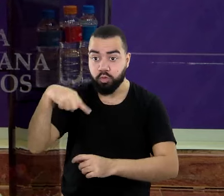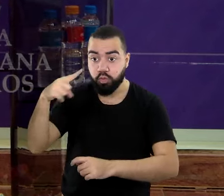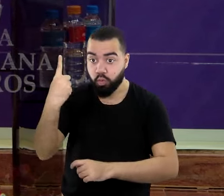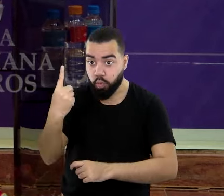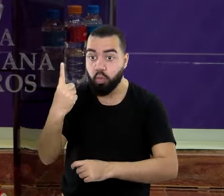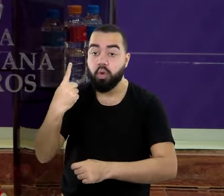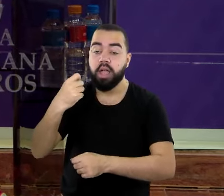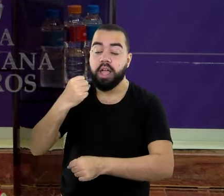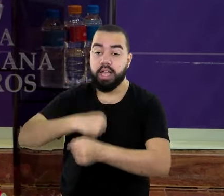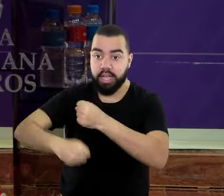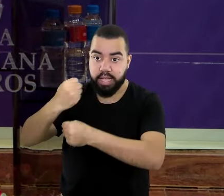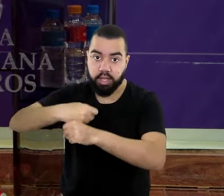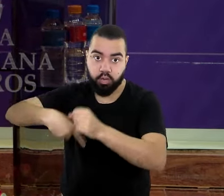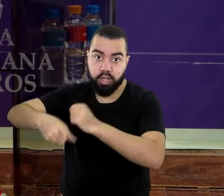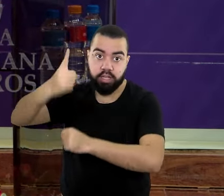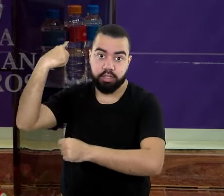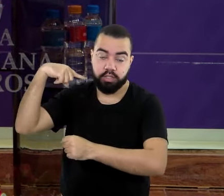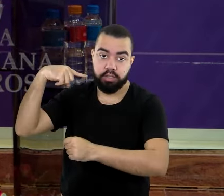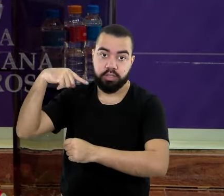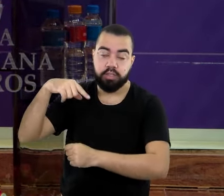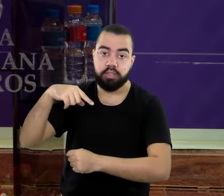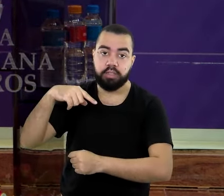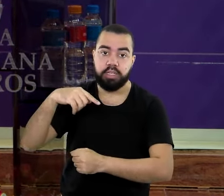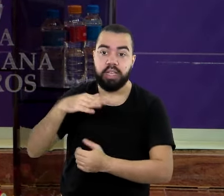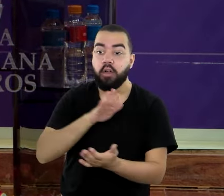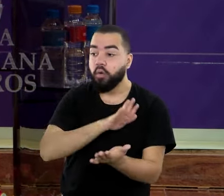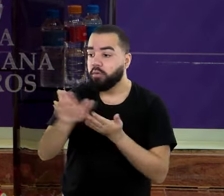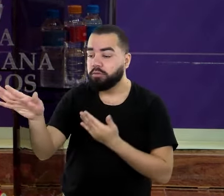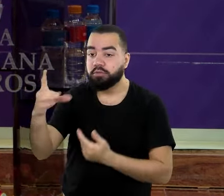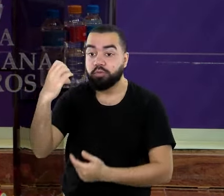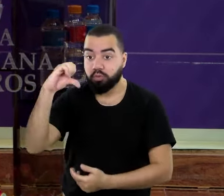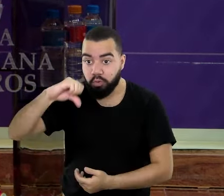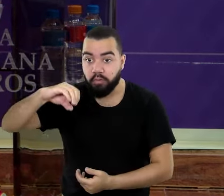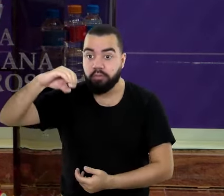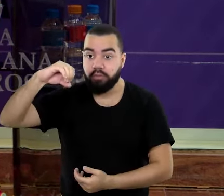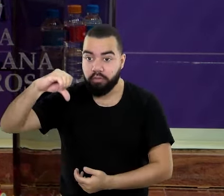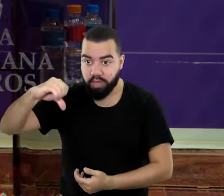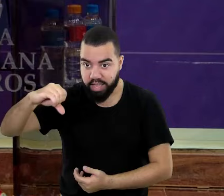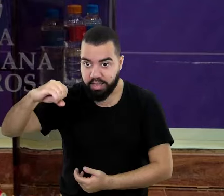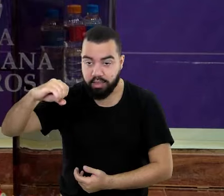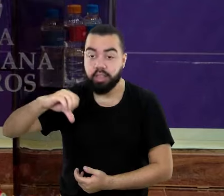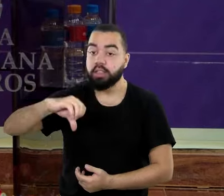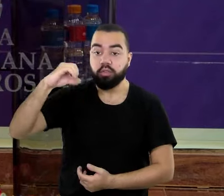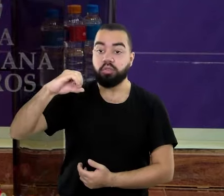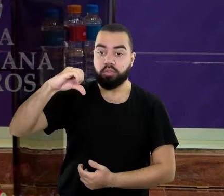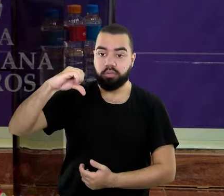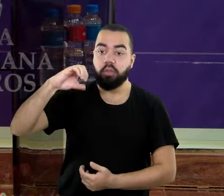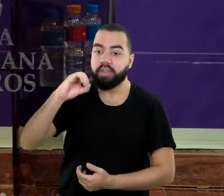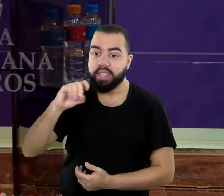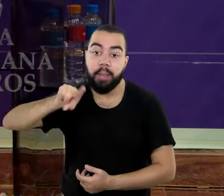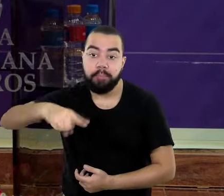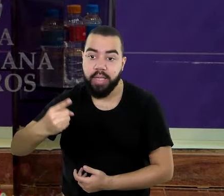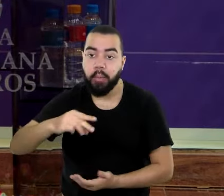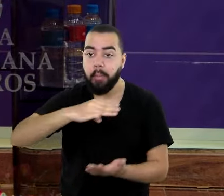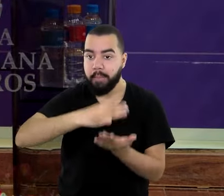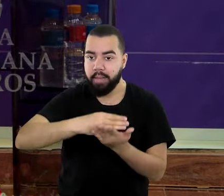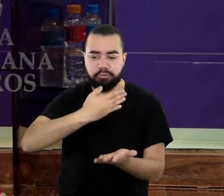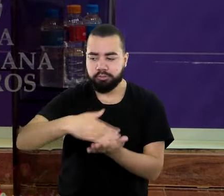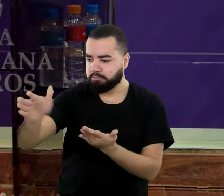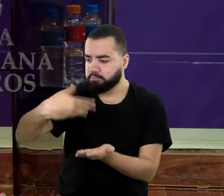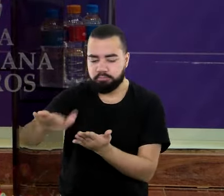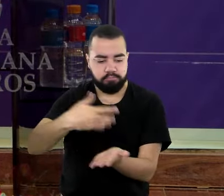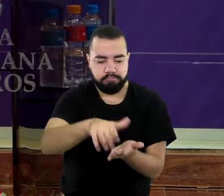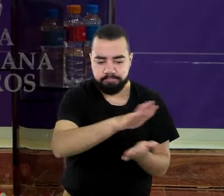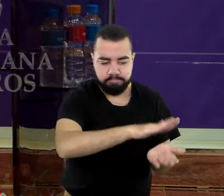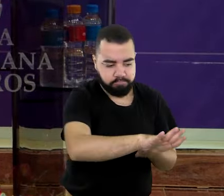meu, saiu 90 mil membros da igreja. 이렇게 가다가는 한국 교회도 유럽의